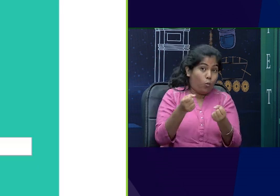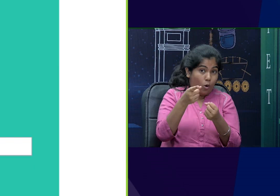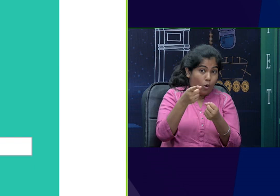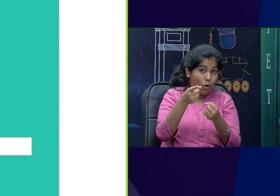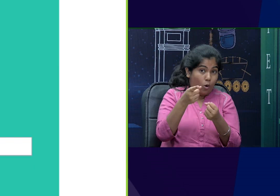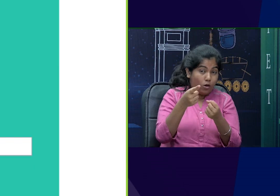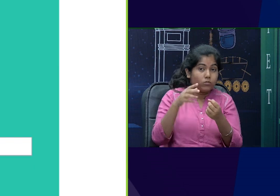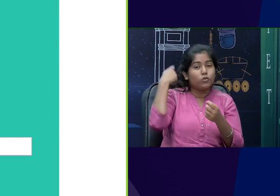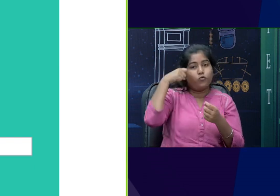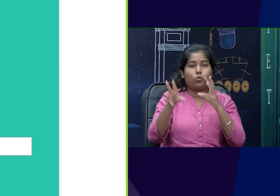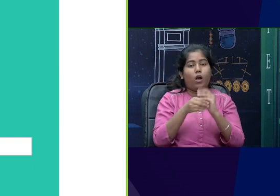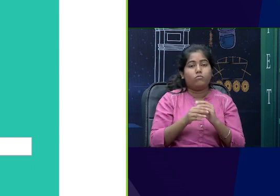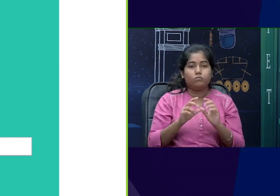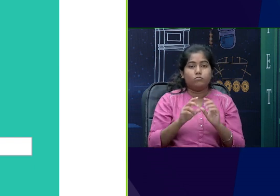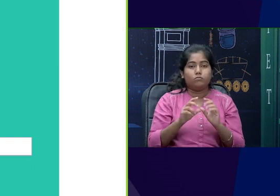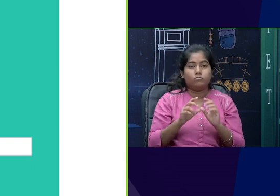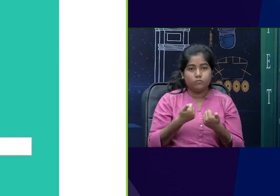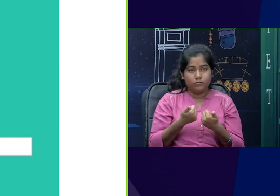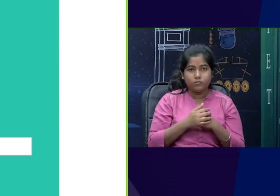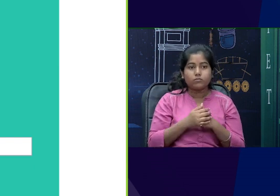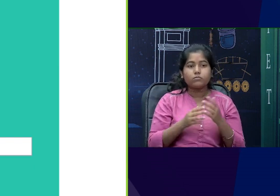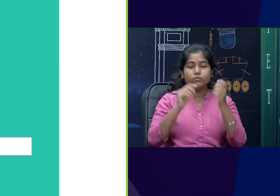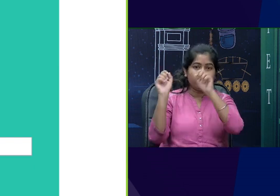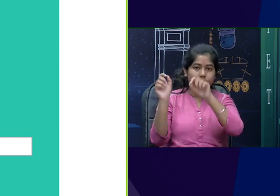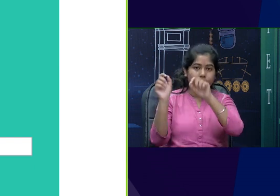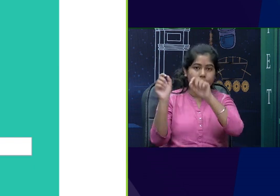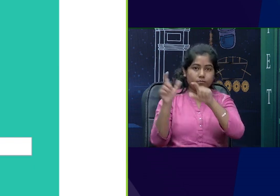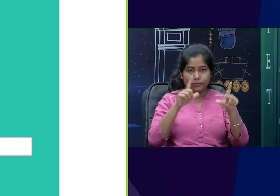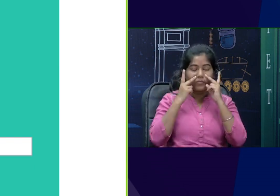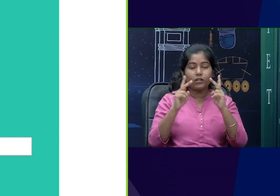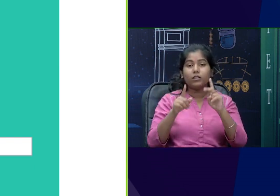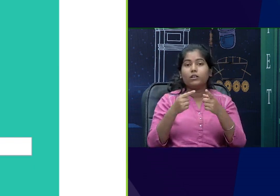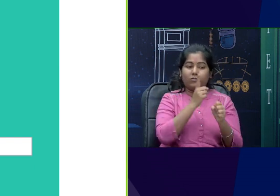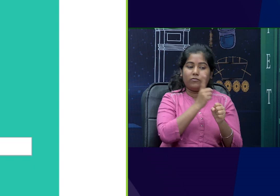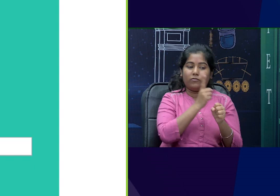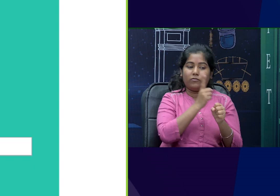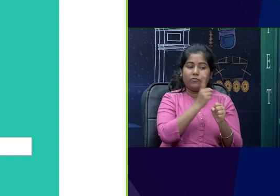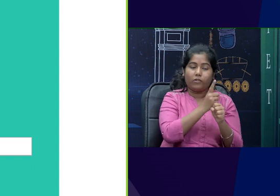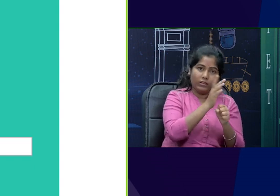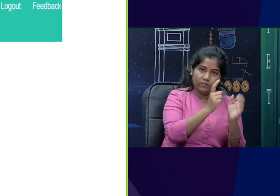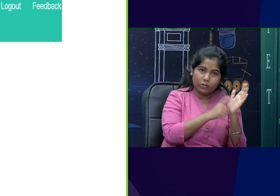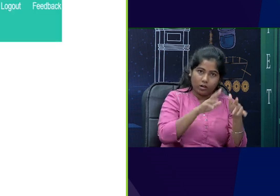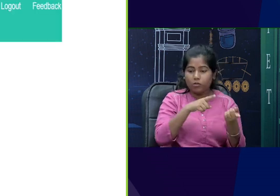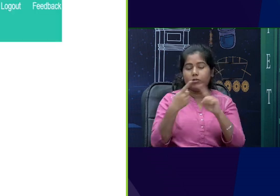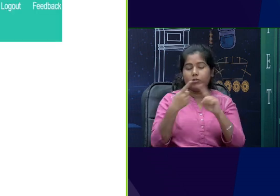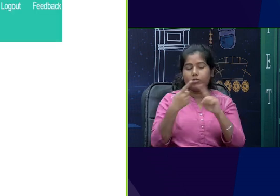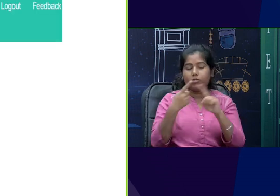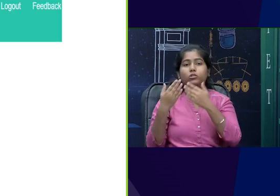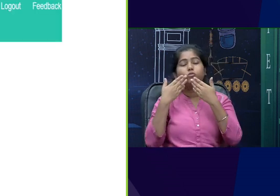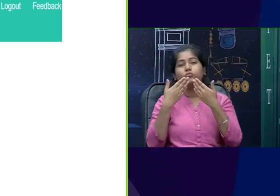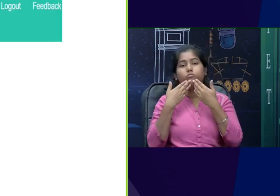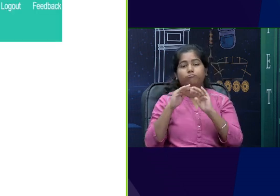है, प्लीज नेक्स्ट स्लाइड। ये मैंने आपको स्टूडेंट का बताया था, रजिस्टर होगा जिस तरह से, प्लीज नेक्स्ट,